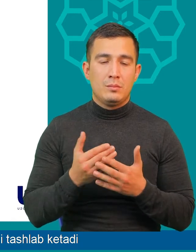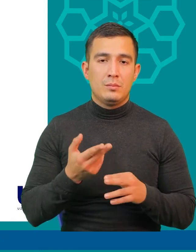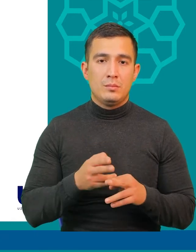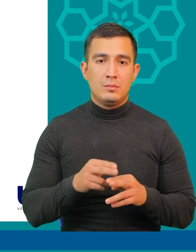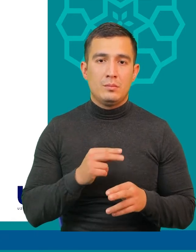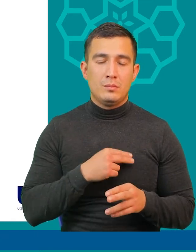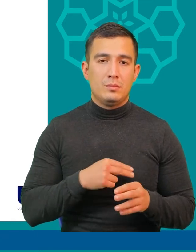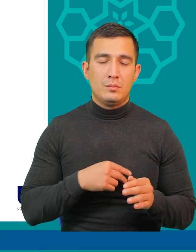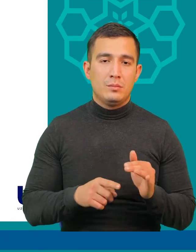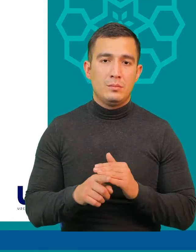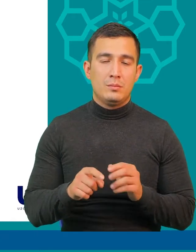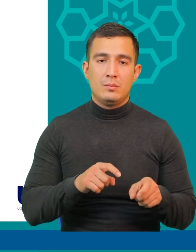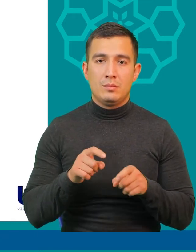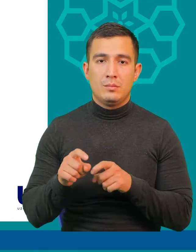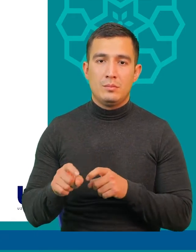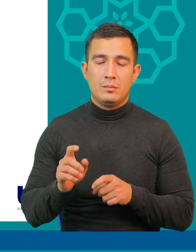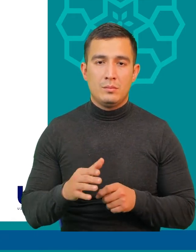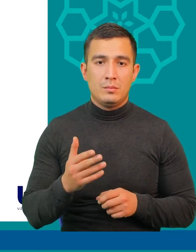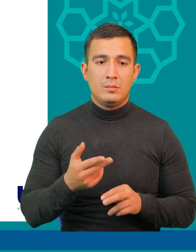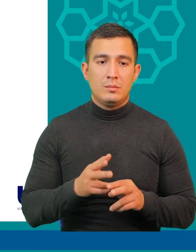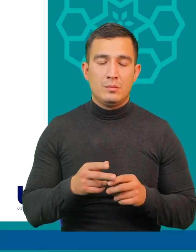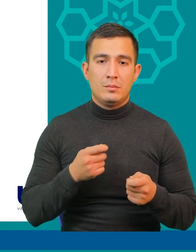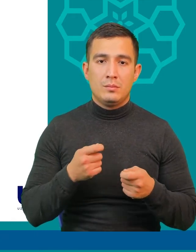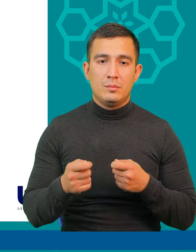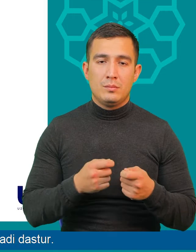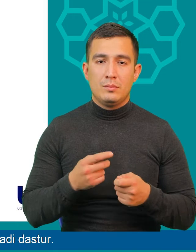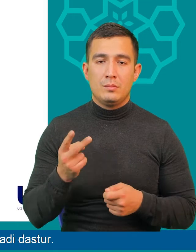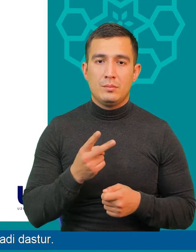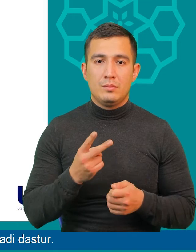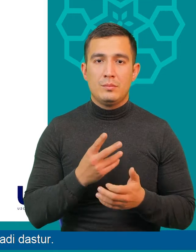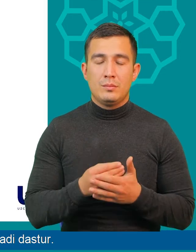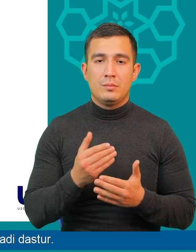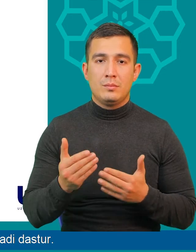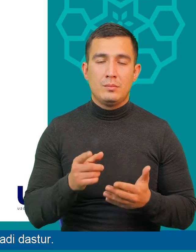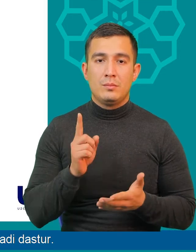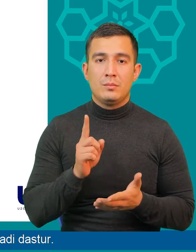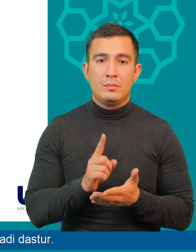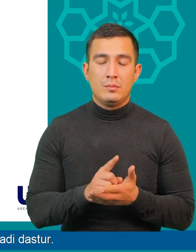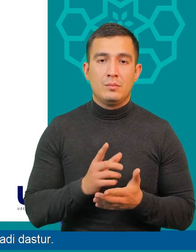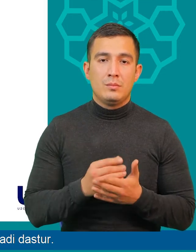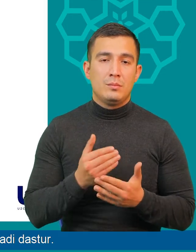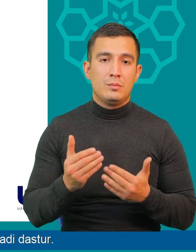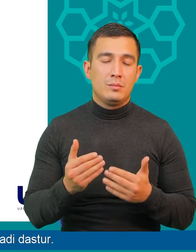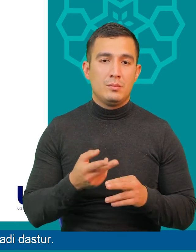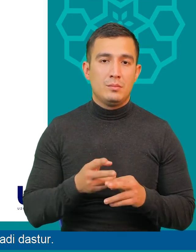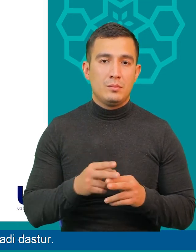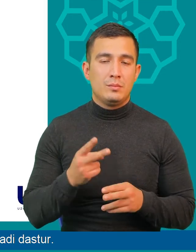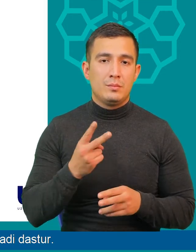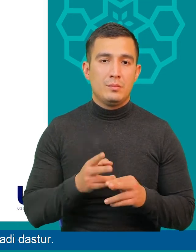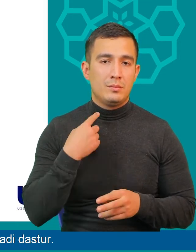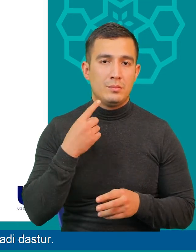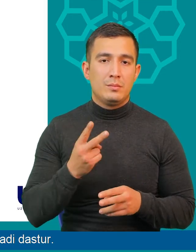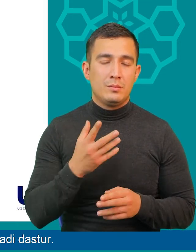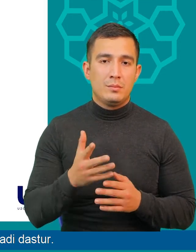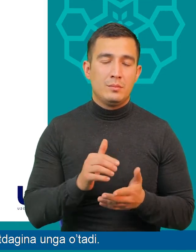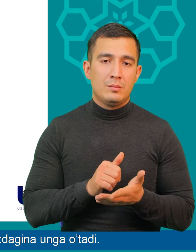tashlab ketadi va else'ga o'tib operator 2ni ishlatadi. Shart bajarilgan holatda bu operator 2ni